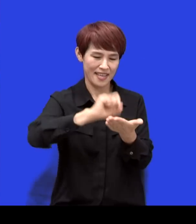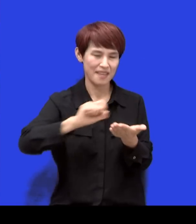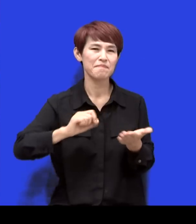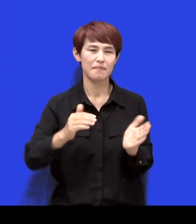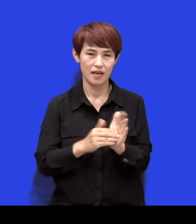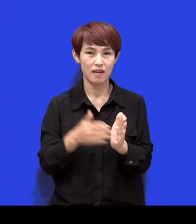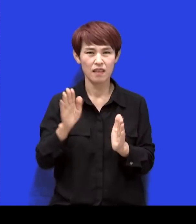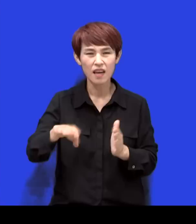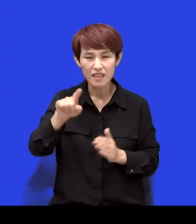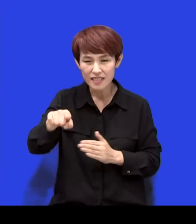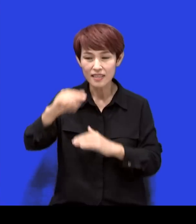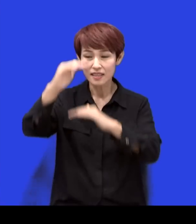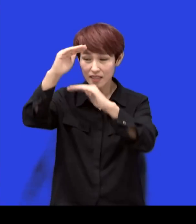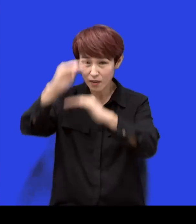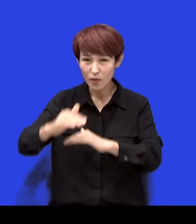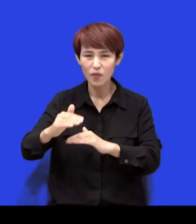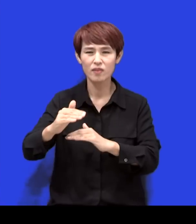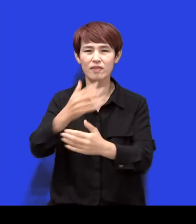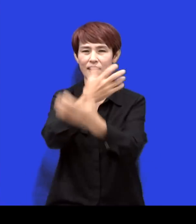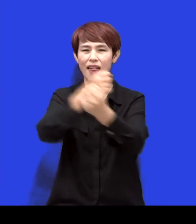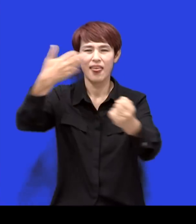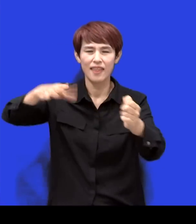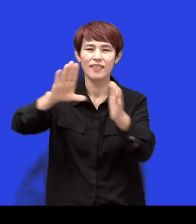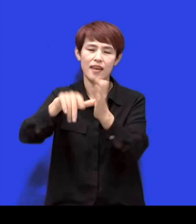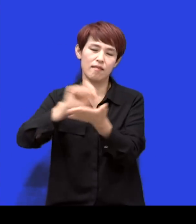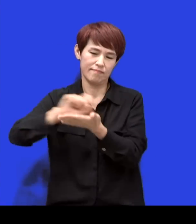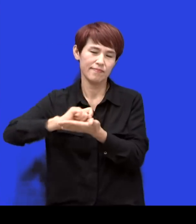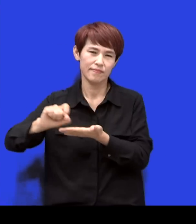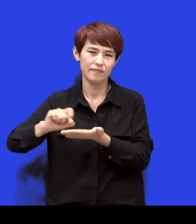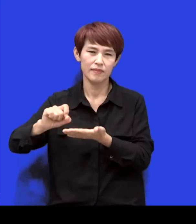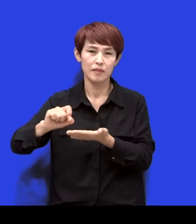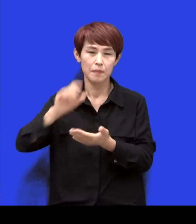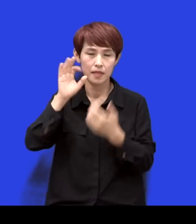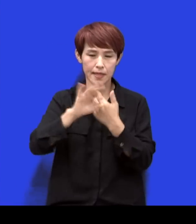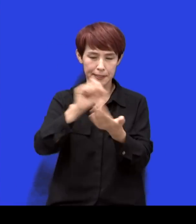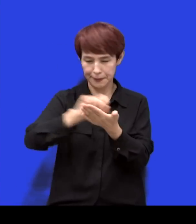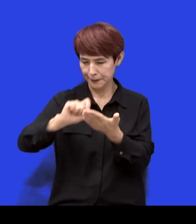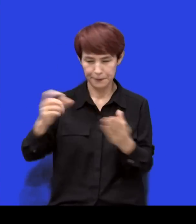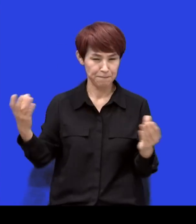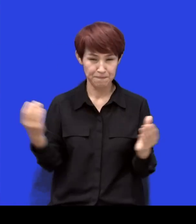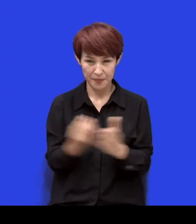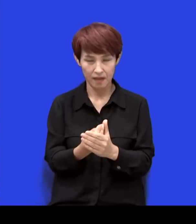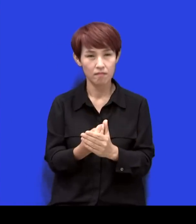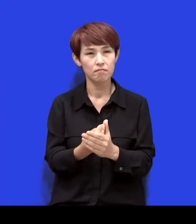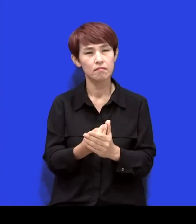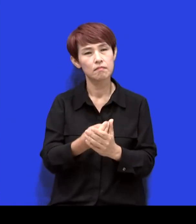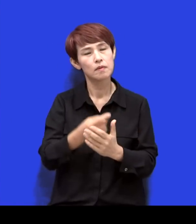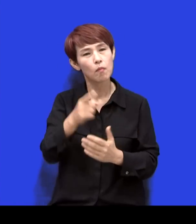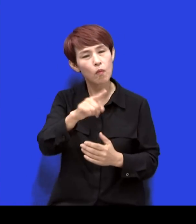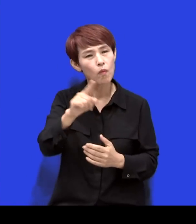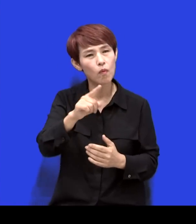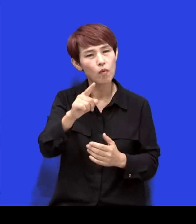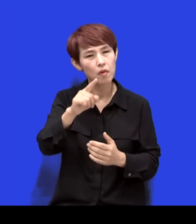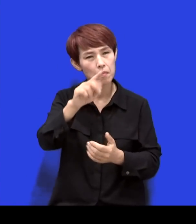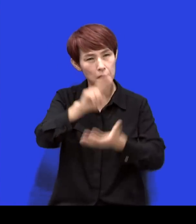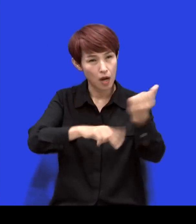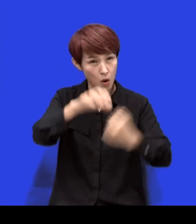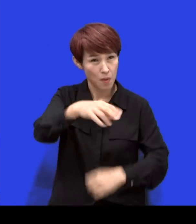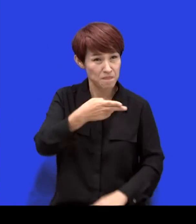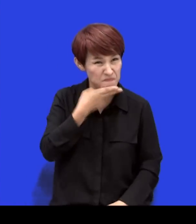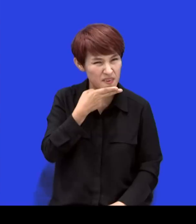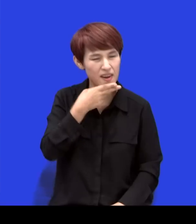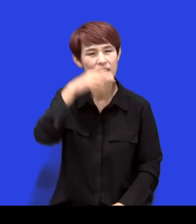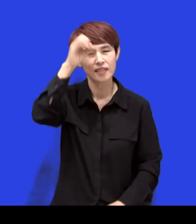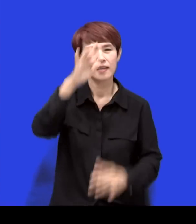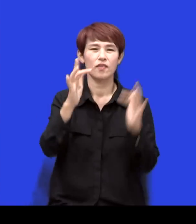썼어요. 계약도 안 하고 썼고 만약에 원고를 다 썼는데 출판사를 찾지 못하면 그냥 인터넷에 연재하는 플랫폼 같은 데 연재를 할